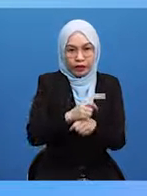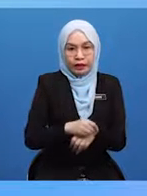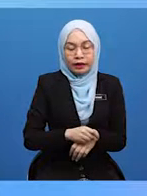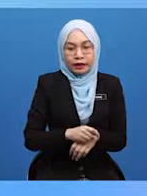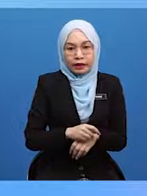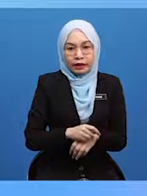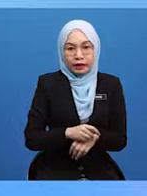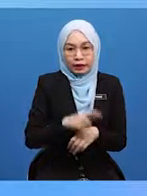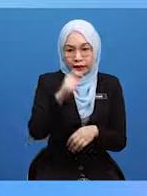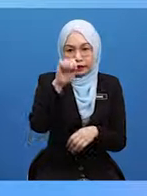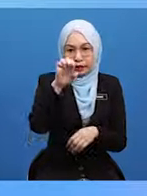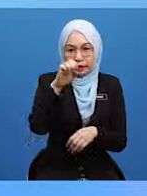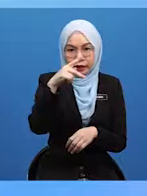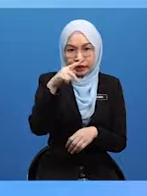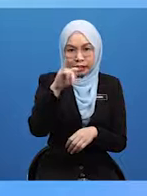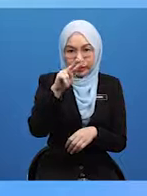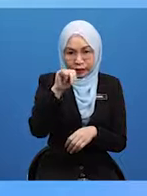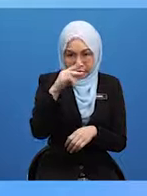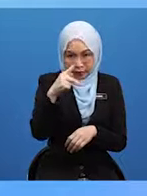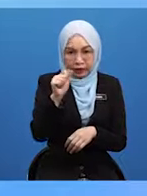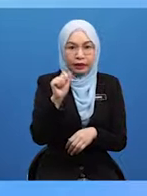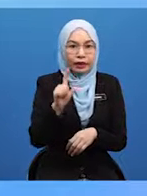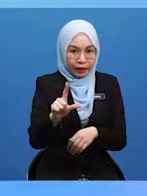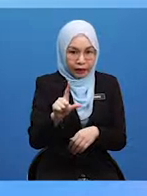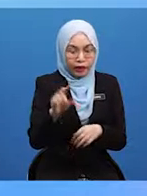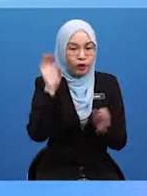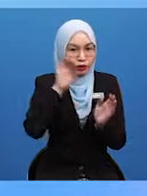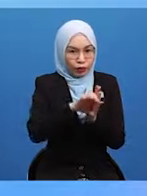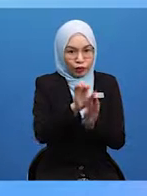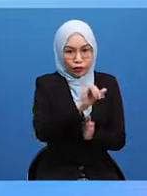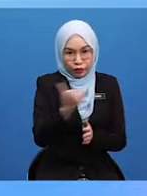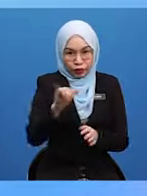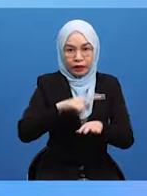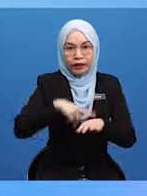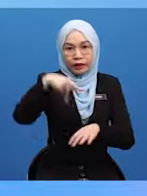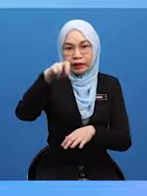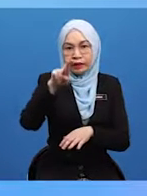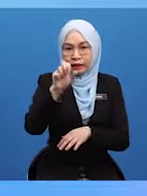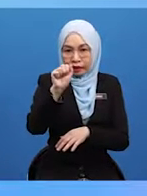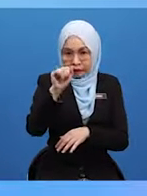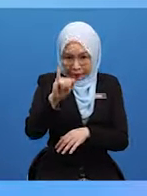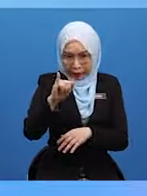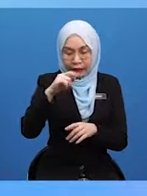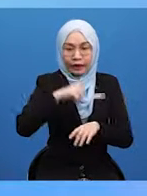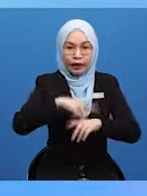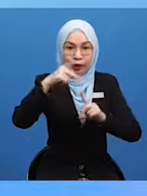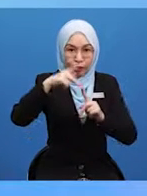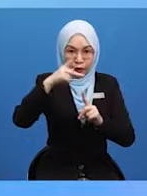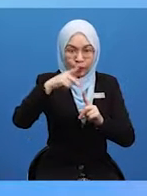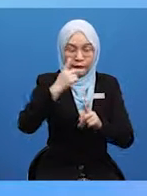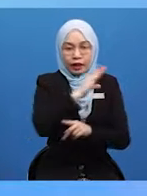Contohnya di Shah Alam di Selangor, Perai di Pulau Pinang dan bandar-bandar perindustrian yang